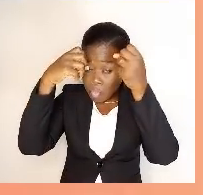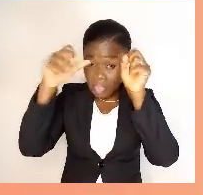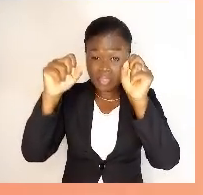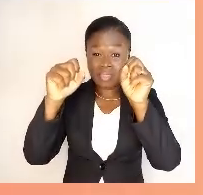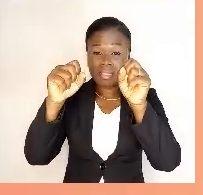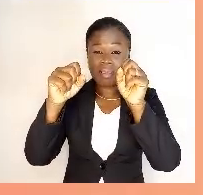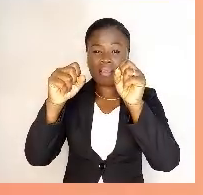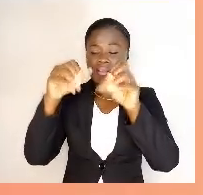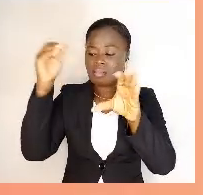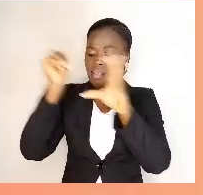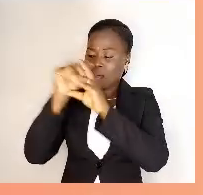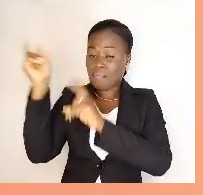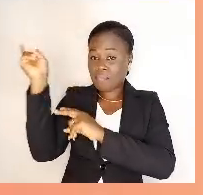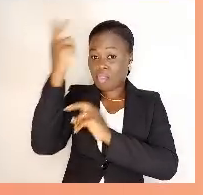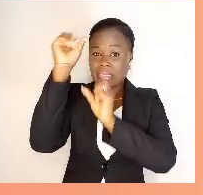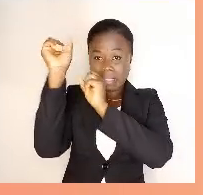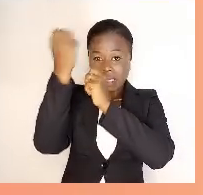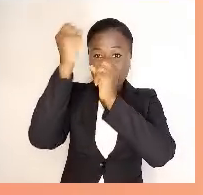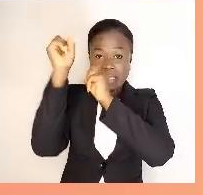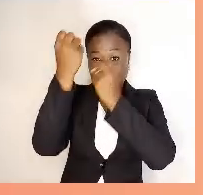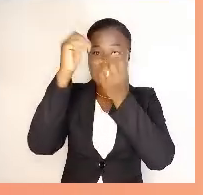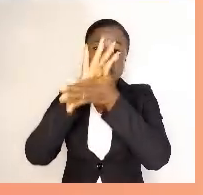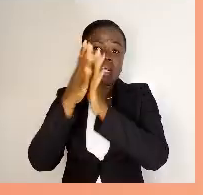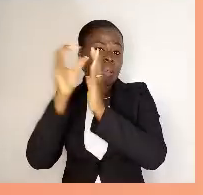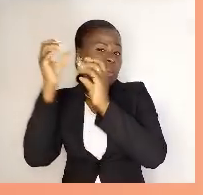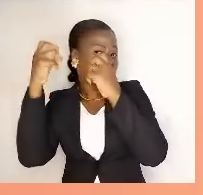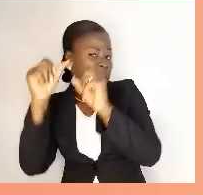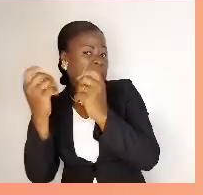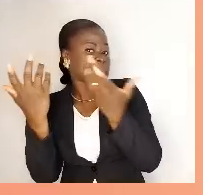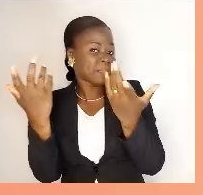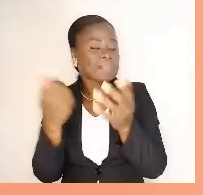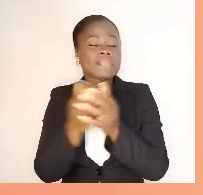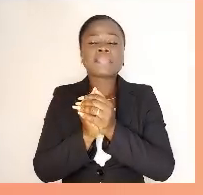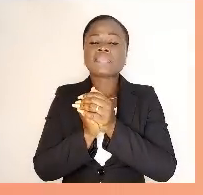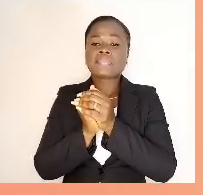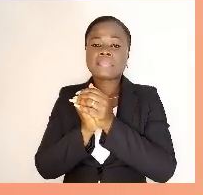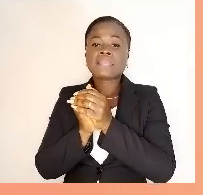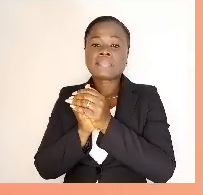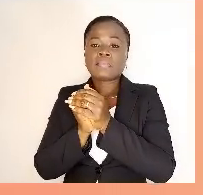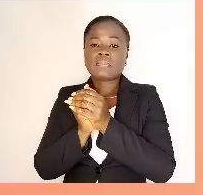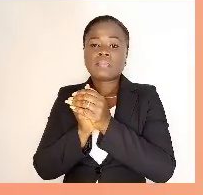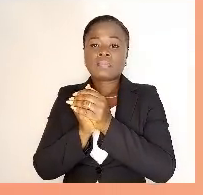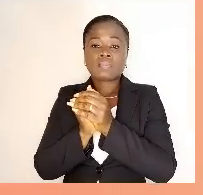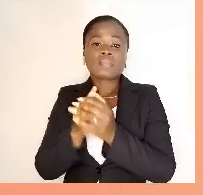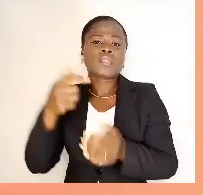du pouvoir par la violence et détruire notre modèle de société.